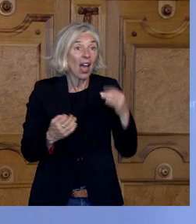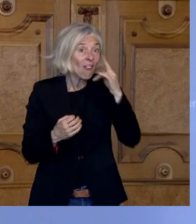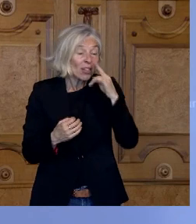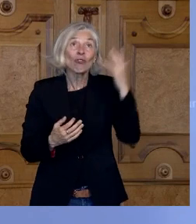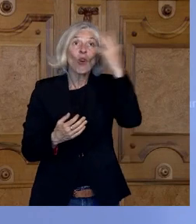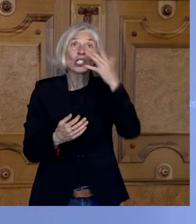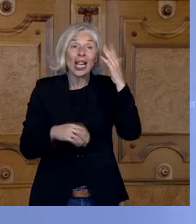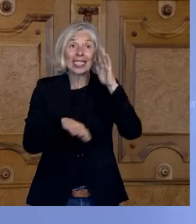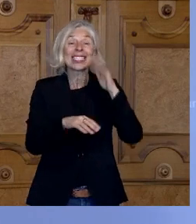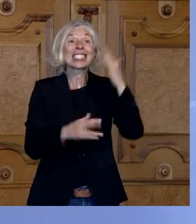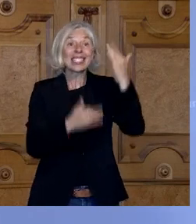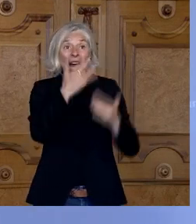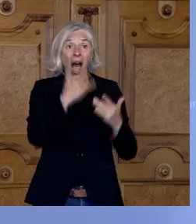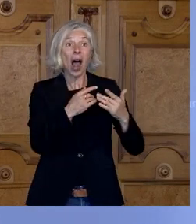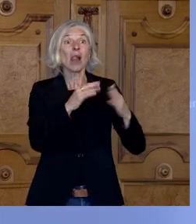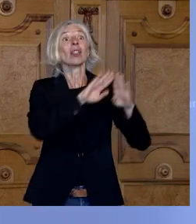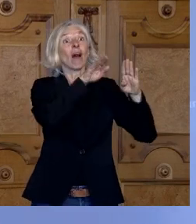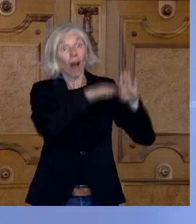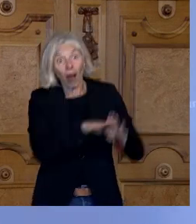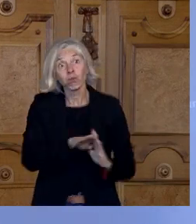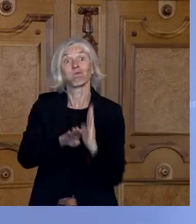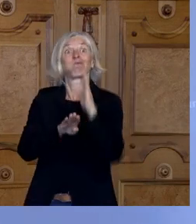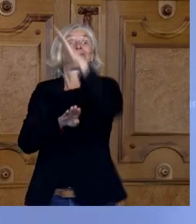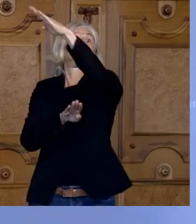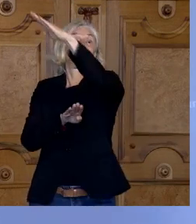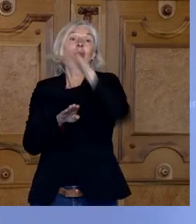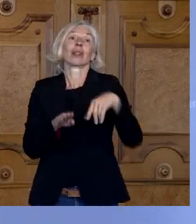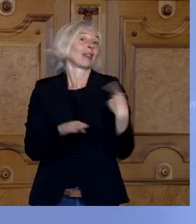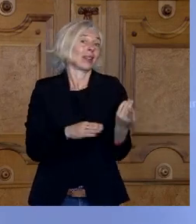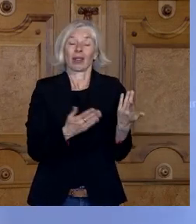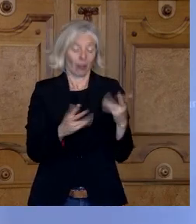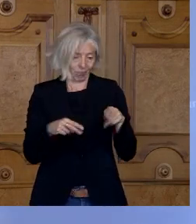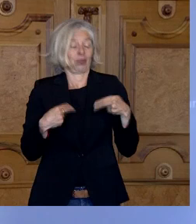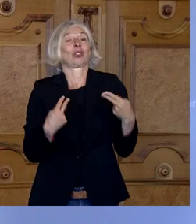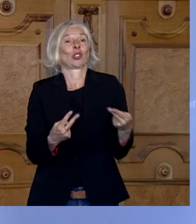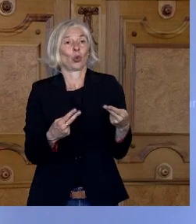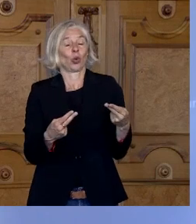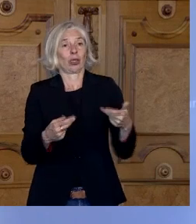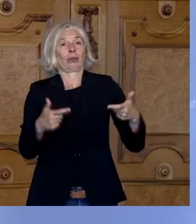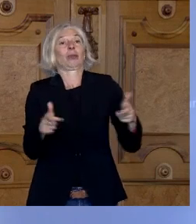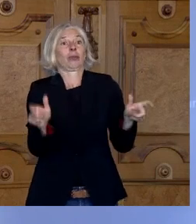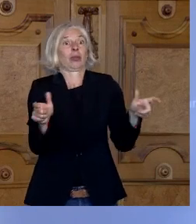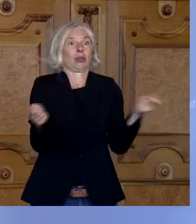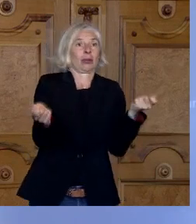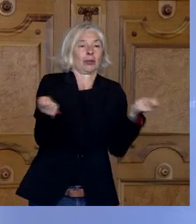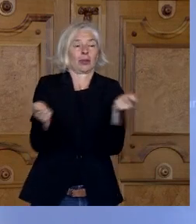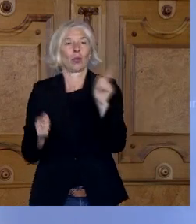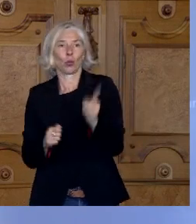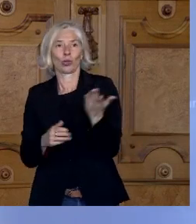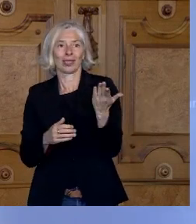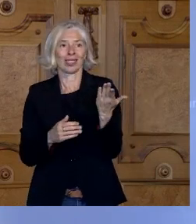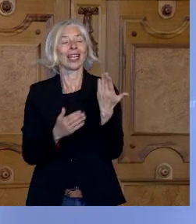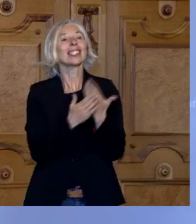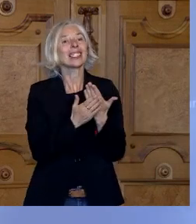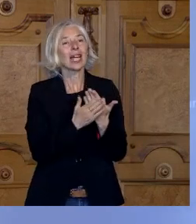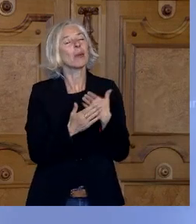nach oben gehen und wir dann eben wieder darauf reagieren müssen, wie wir die Infektionszahlen wieder entsprechend in den Griff bekommen. Deswegen